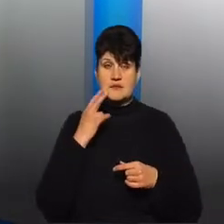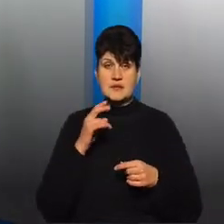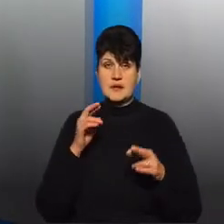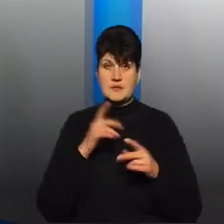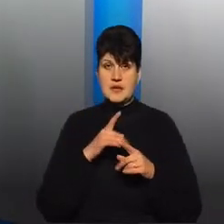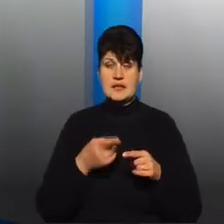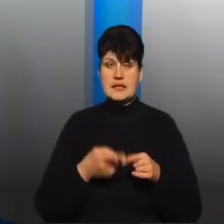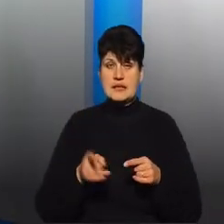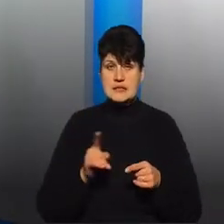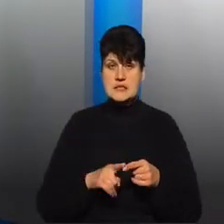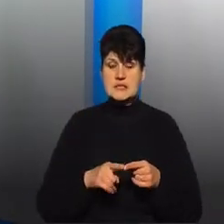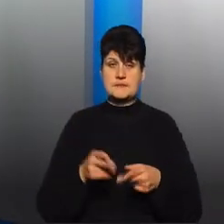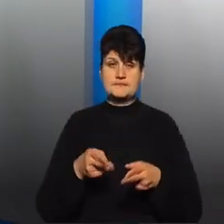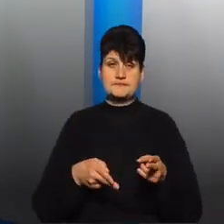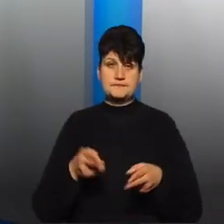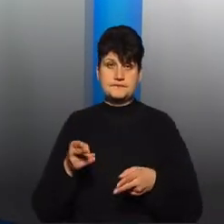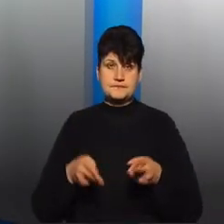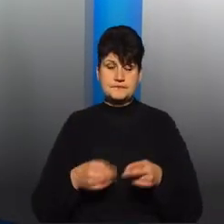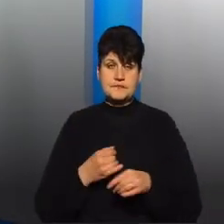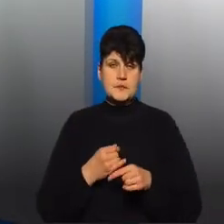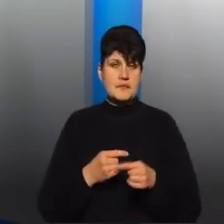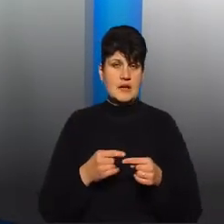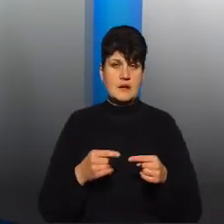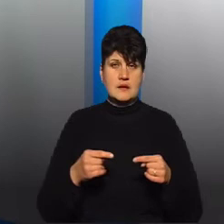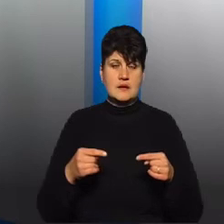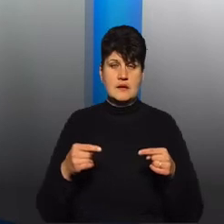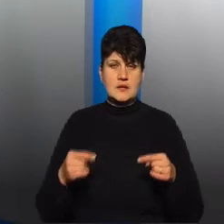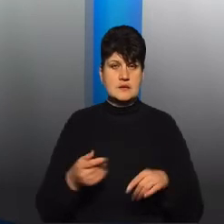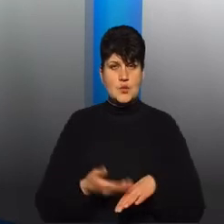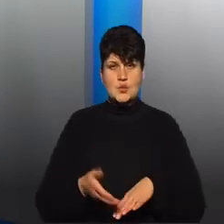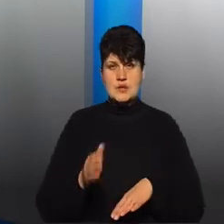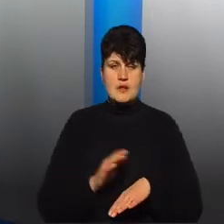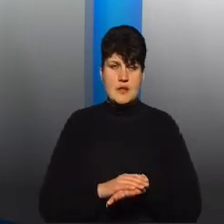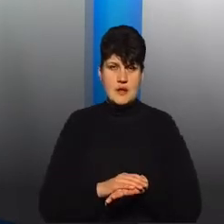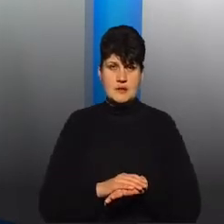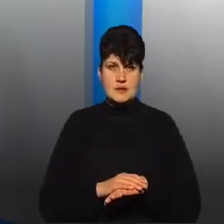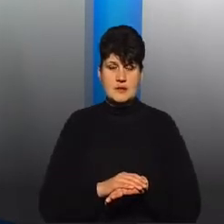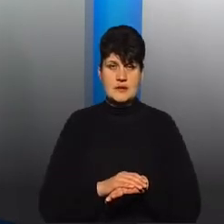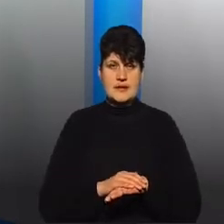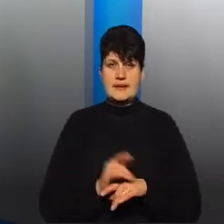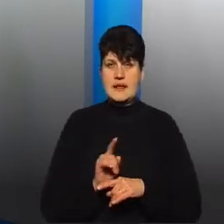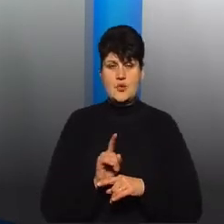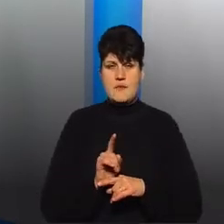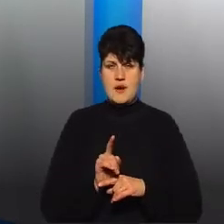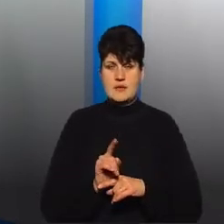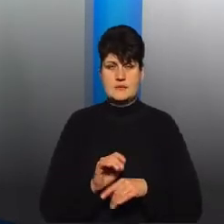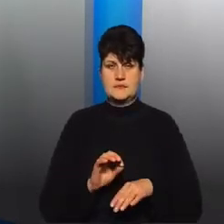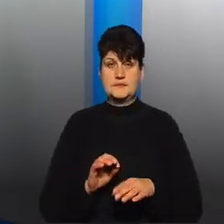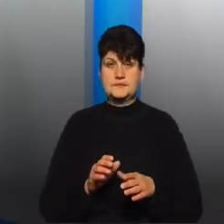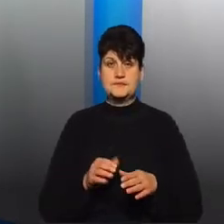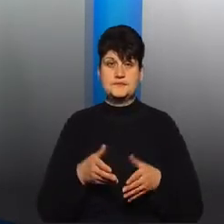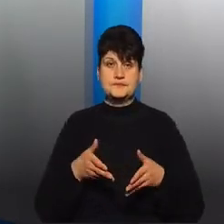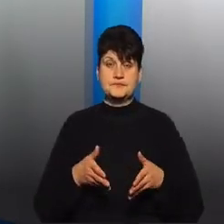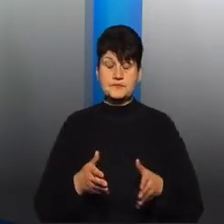з різною ступінню ускладнень і відхилень від нормального перебігу. Знову ж таки, тут залежить від